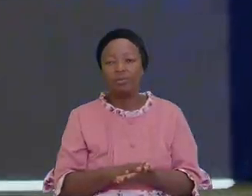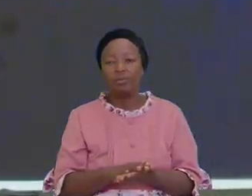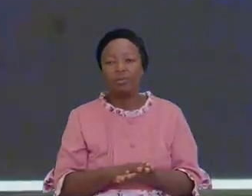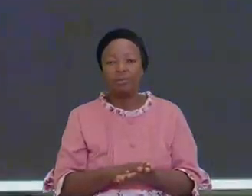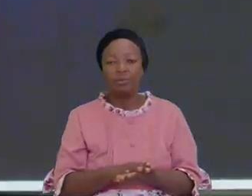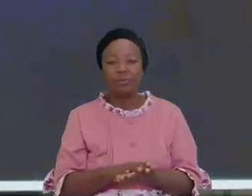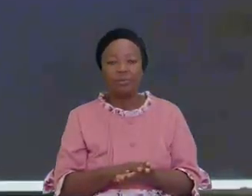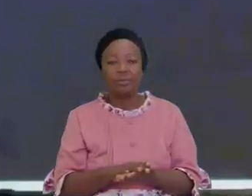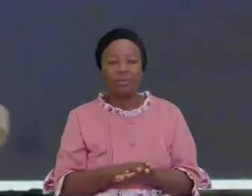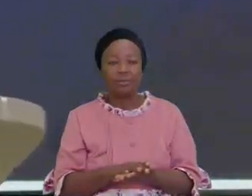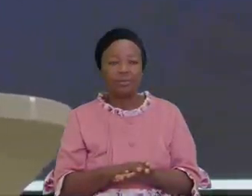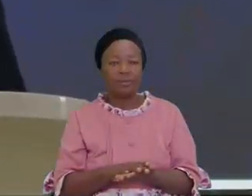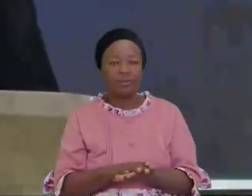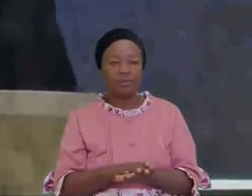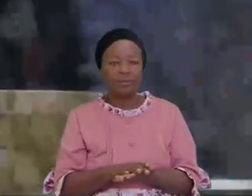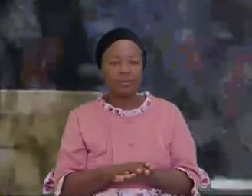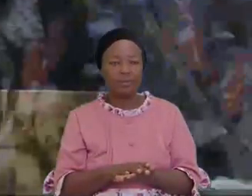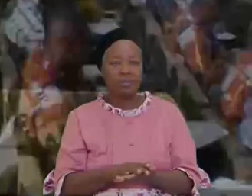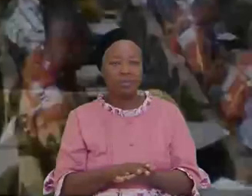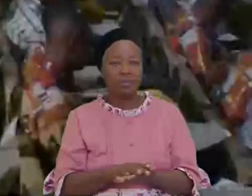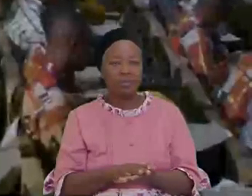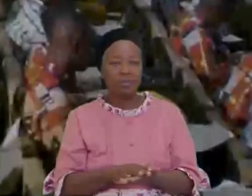ces choses.